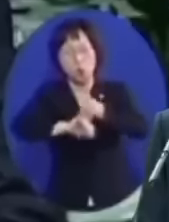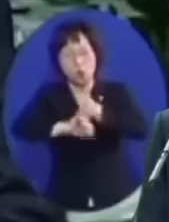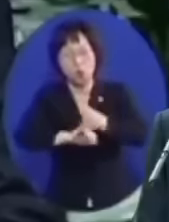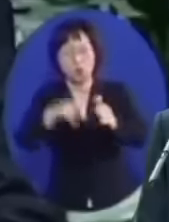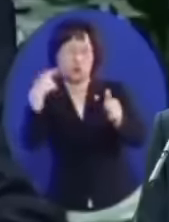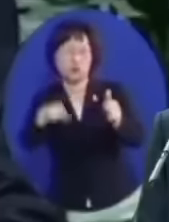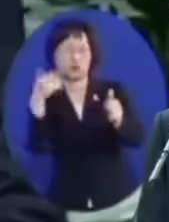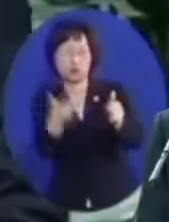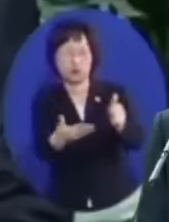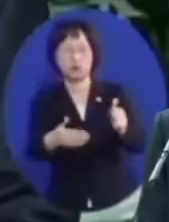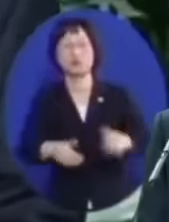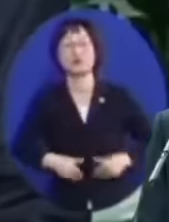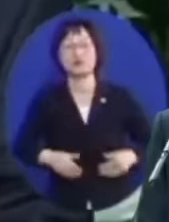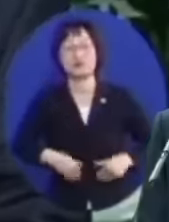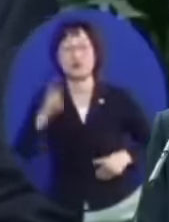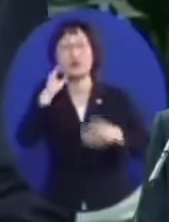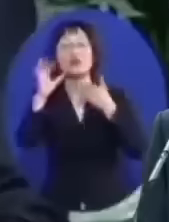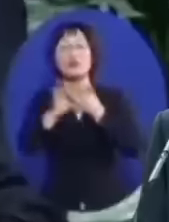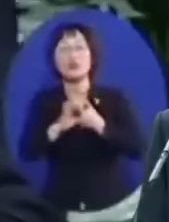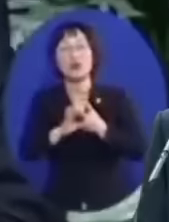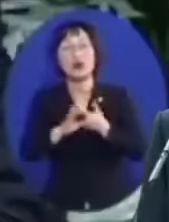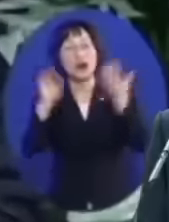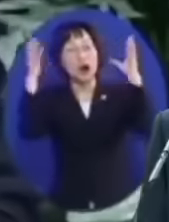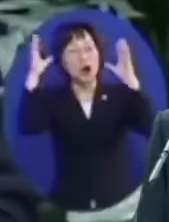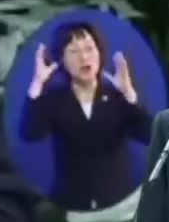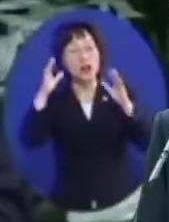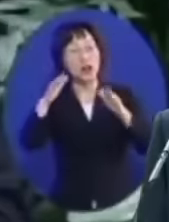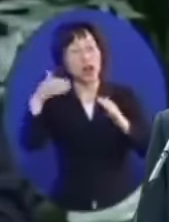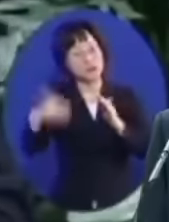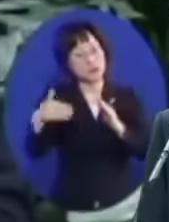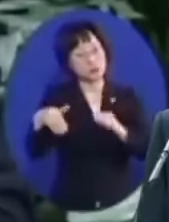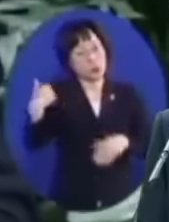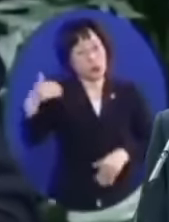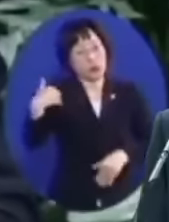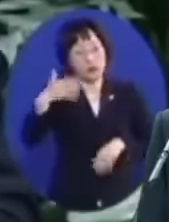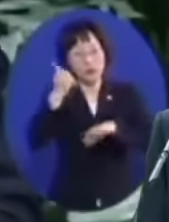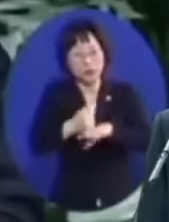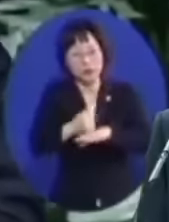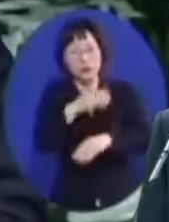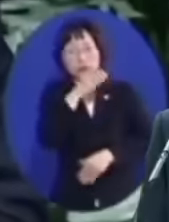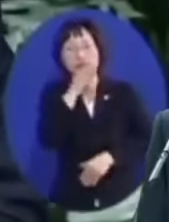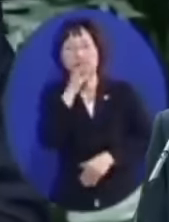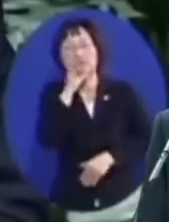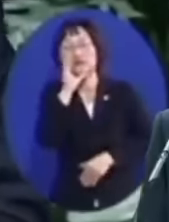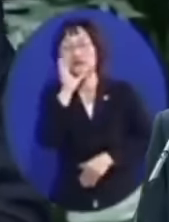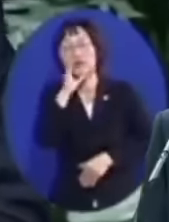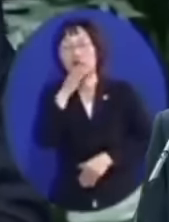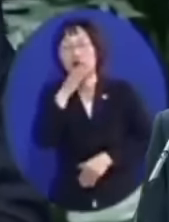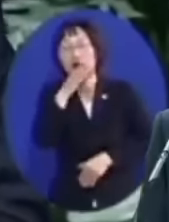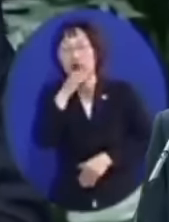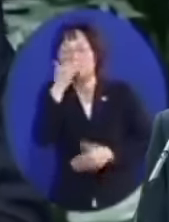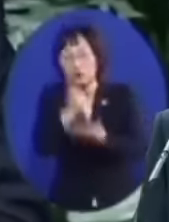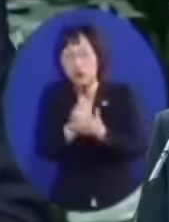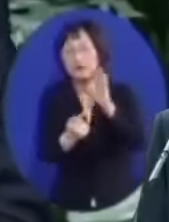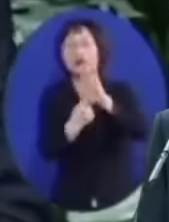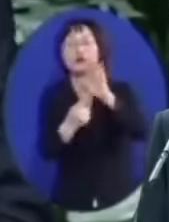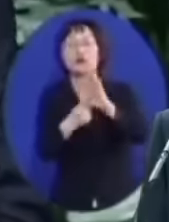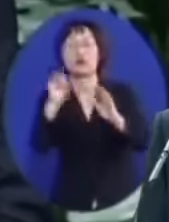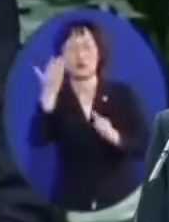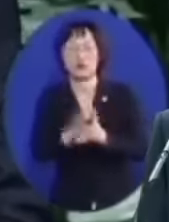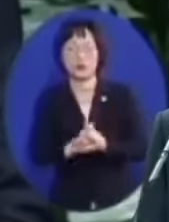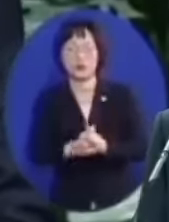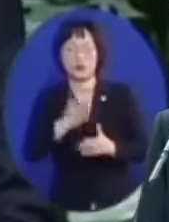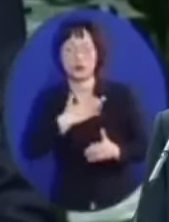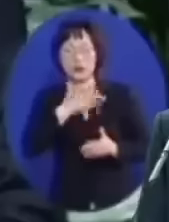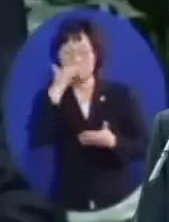말해줘야 되는 것입니다. 왜냐하면 어릴 때는 잘 모르지만은 나이를 먹어갈수록 인간은 죄성이 드러나는 것입니다. 자기가